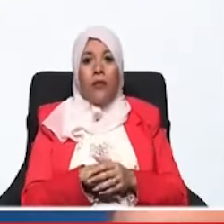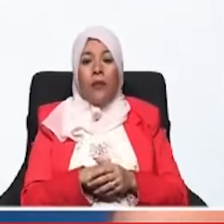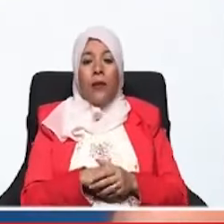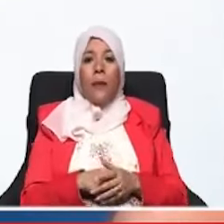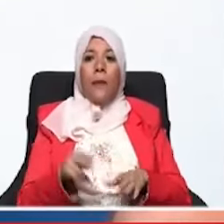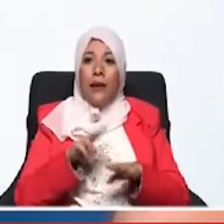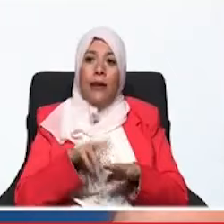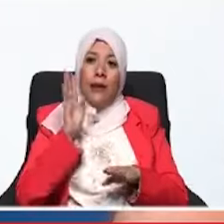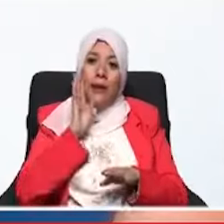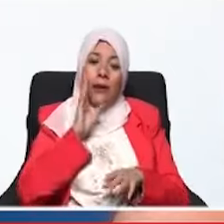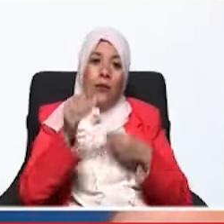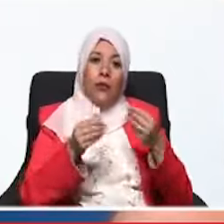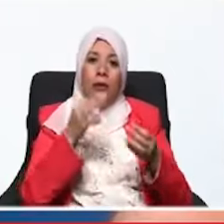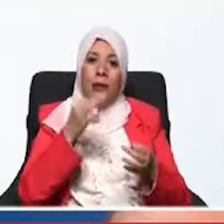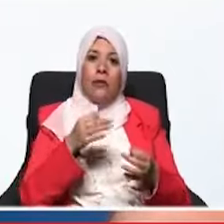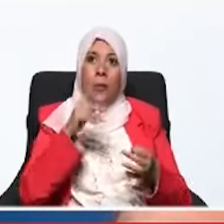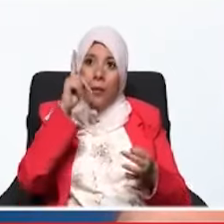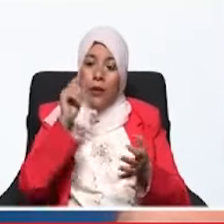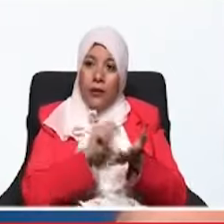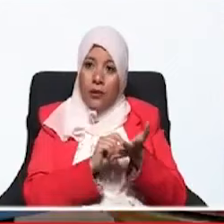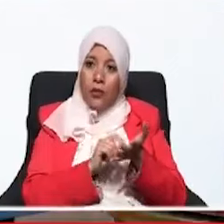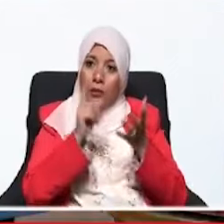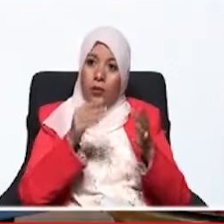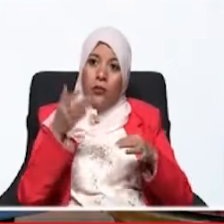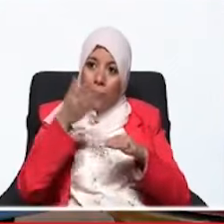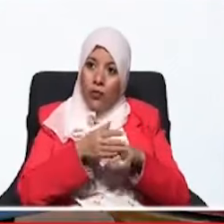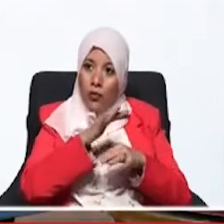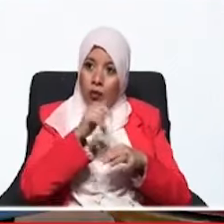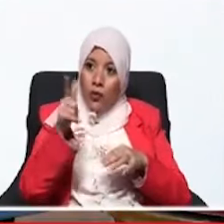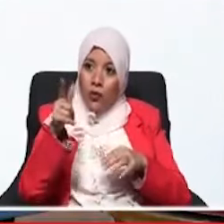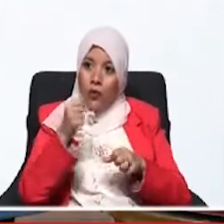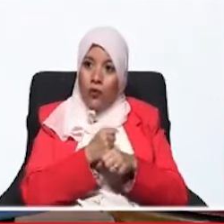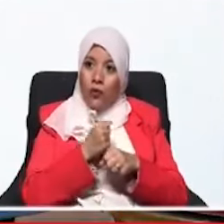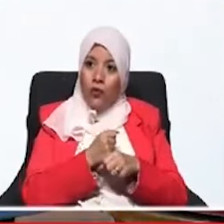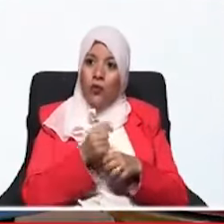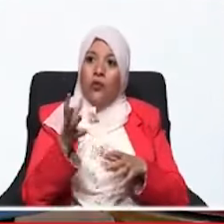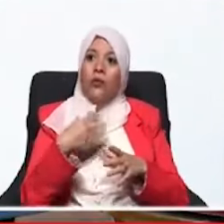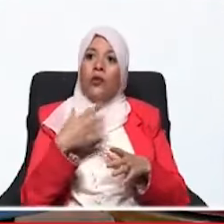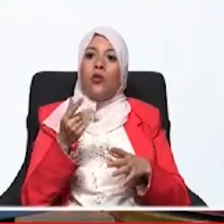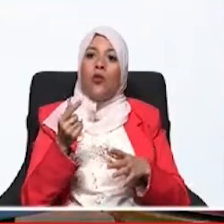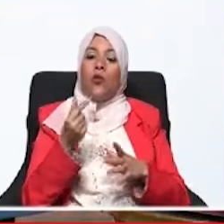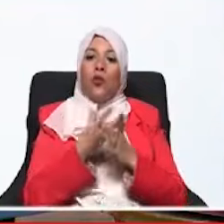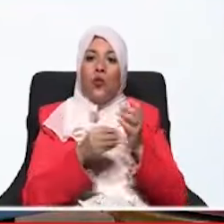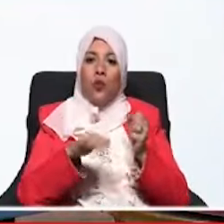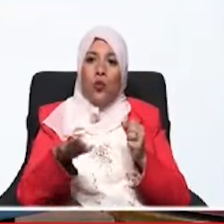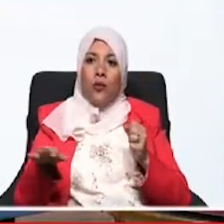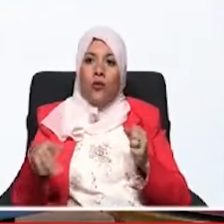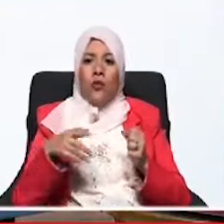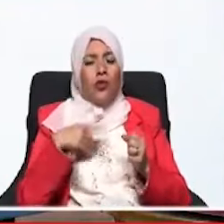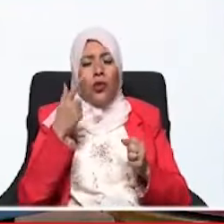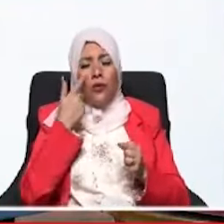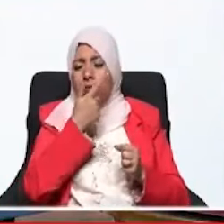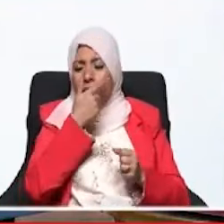واعلمهم ان انتم لازم لما ربنا يكرمكم وتخرجوا تيجوا تطمنوا على اخواتك الصغيرين كنت شايف ان ده دور لازم